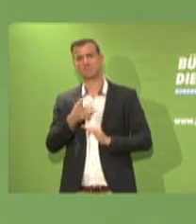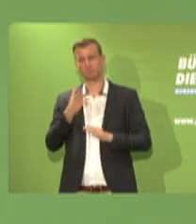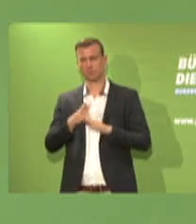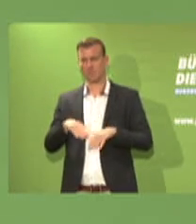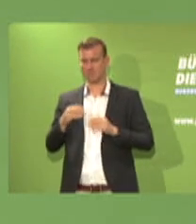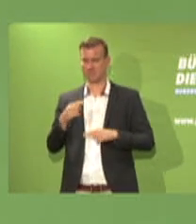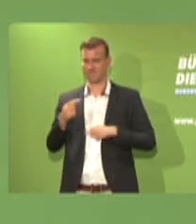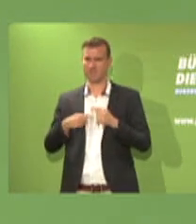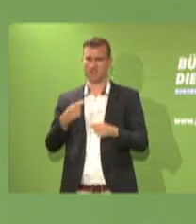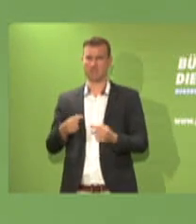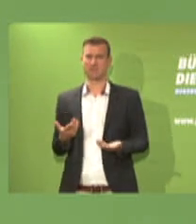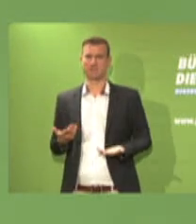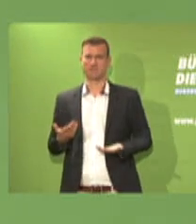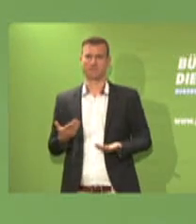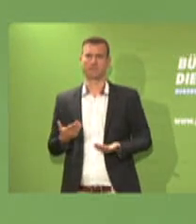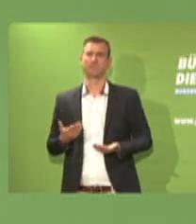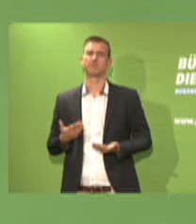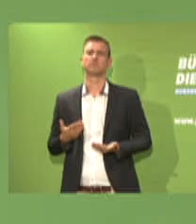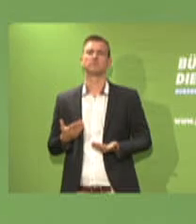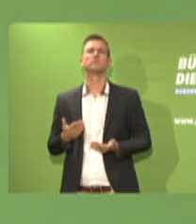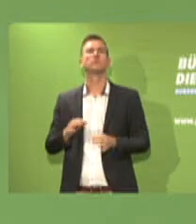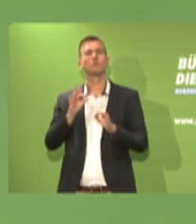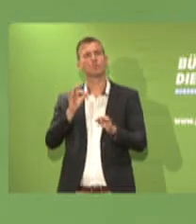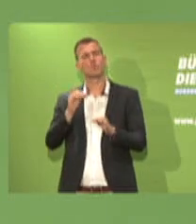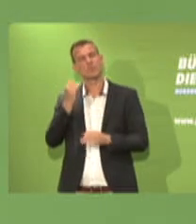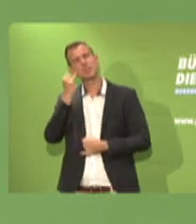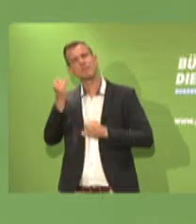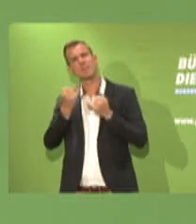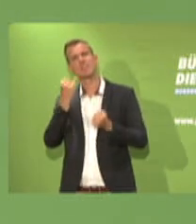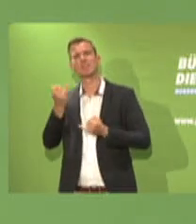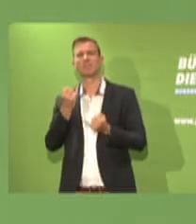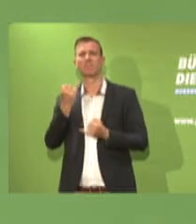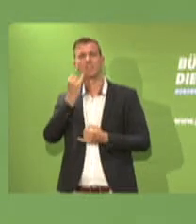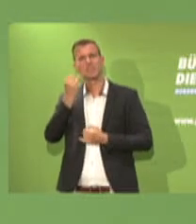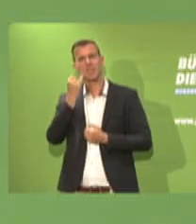haben und gute, innovative Ideen